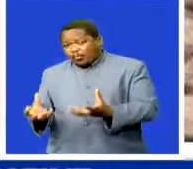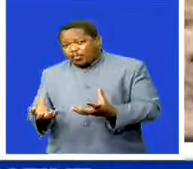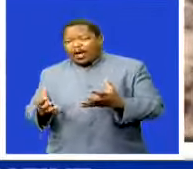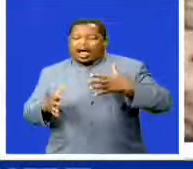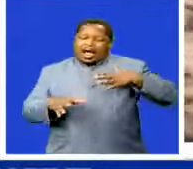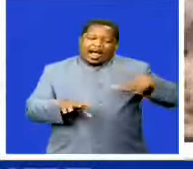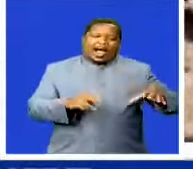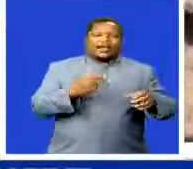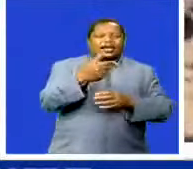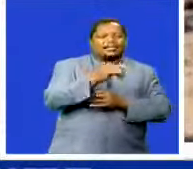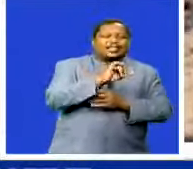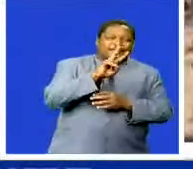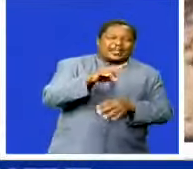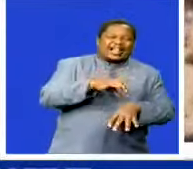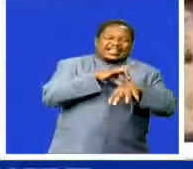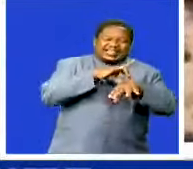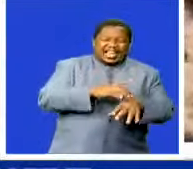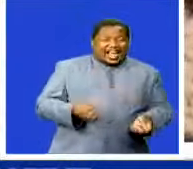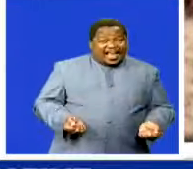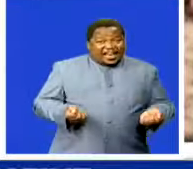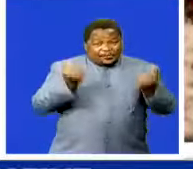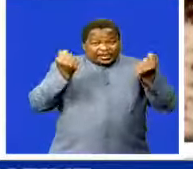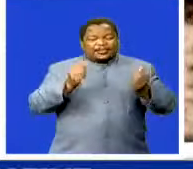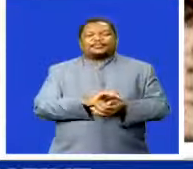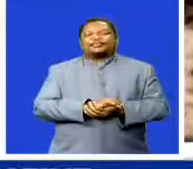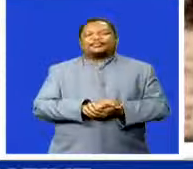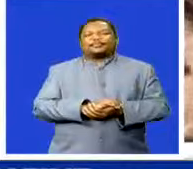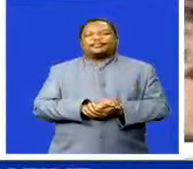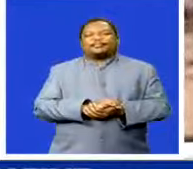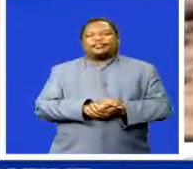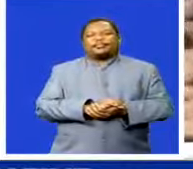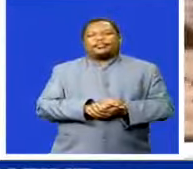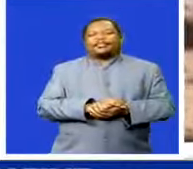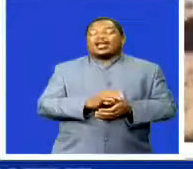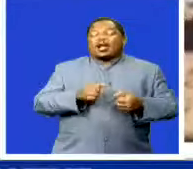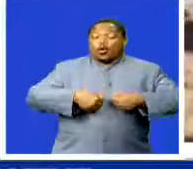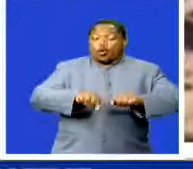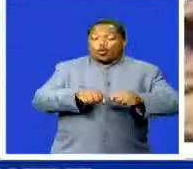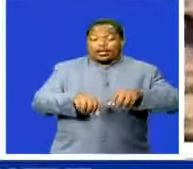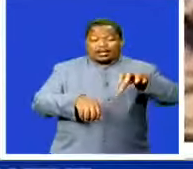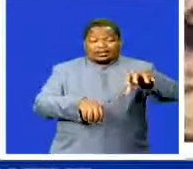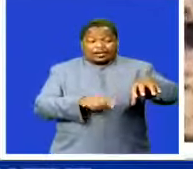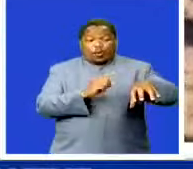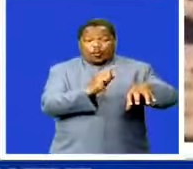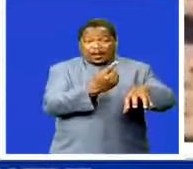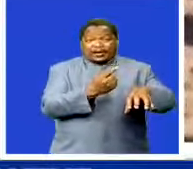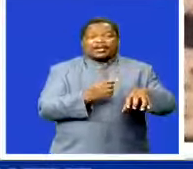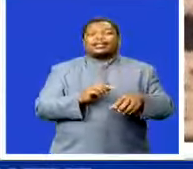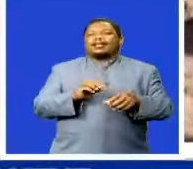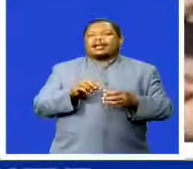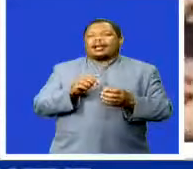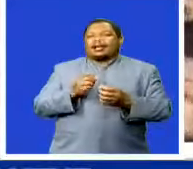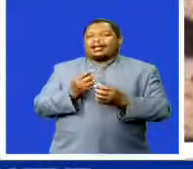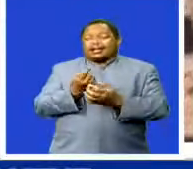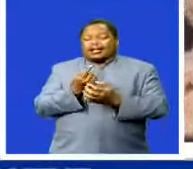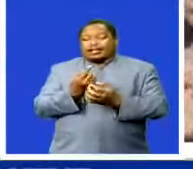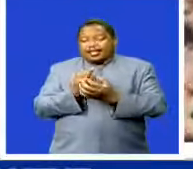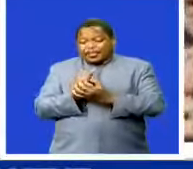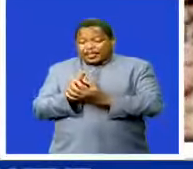msebenzi usukumiselwe enkundleni yasenzingeni esifunzeni sakahoho yinduna yetekulima Jabulani Mabuza itawuphinza isidekele program